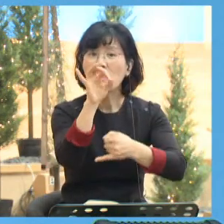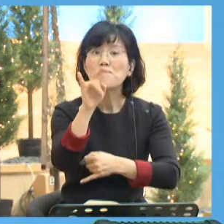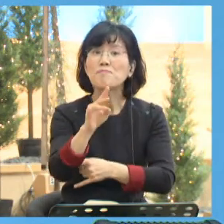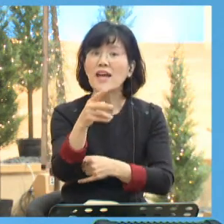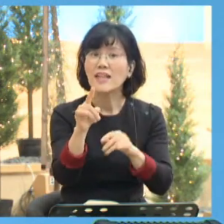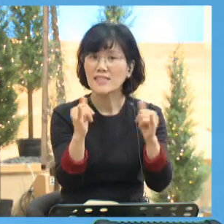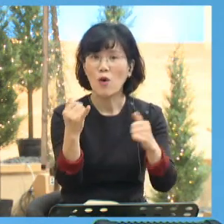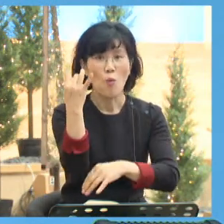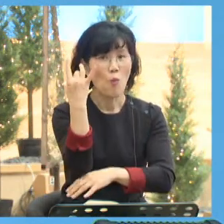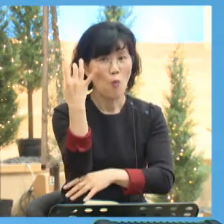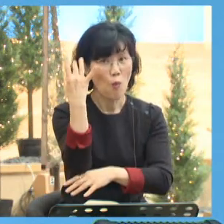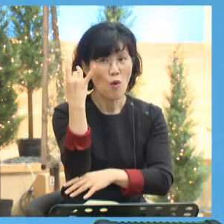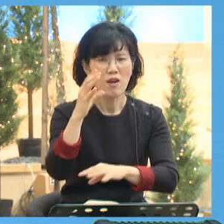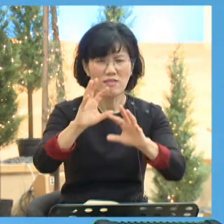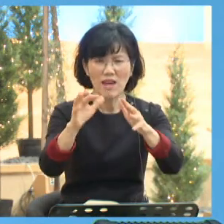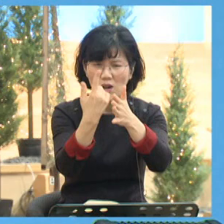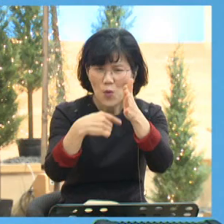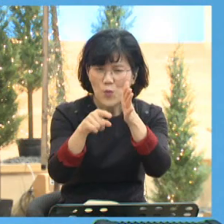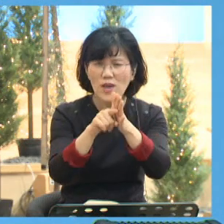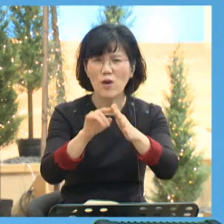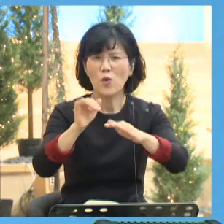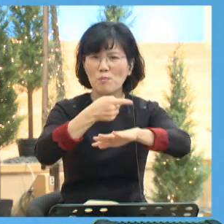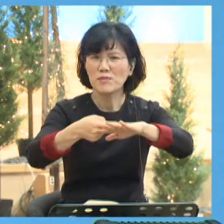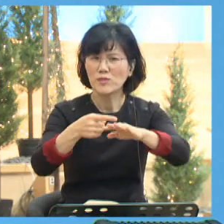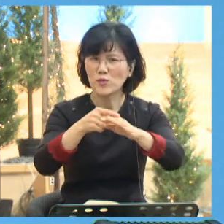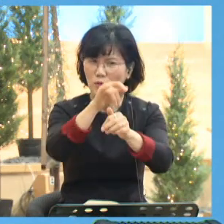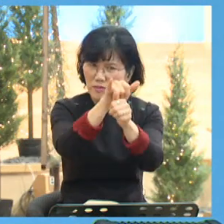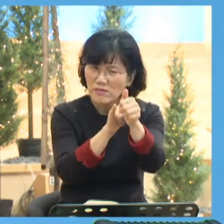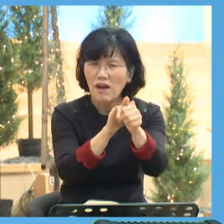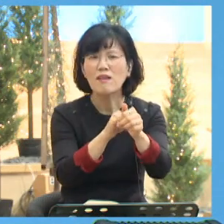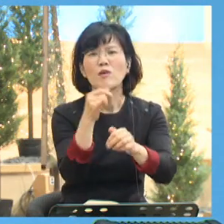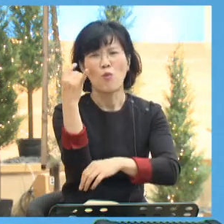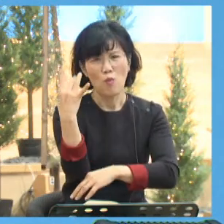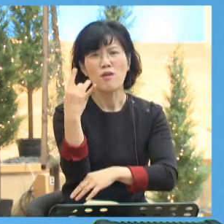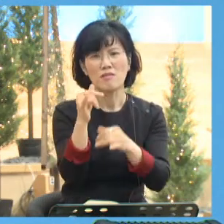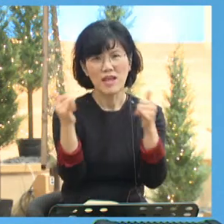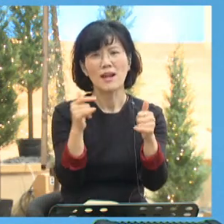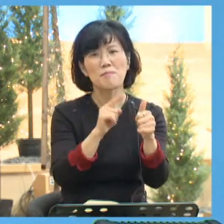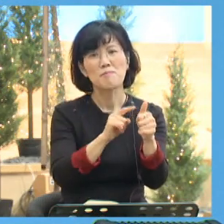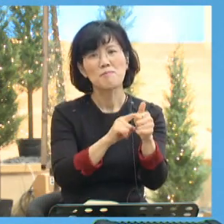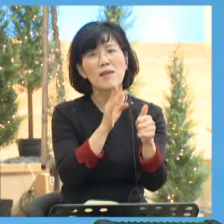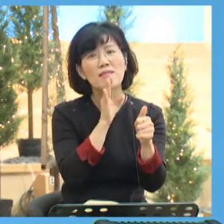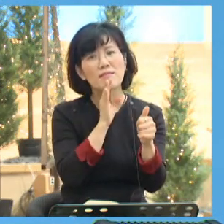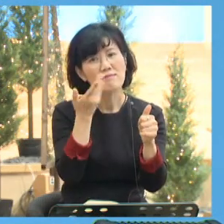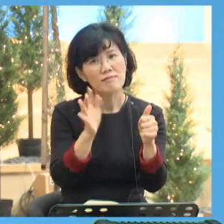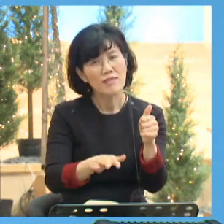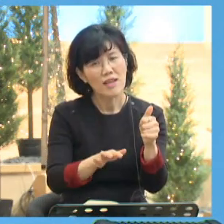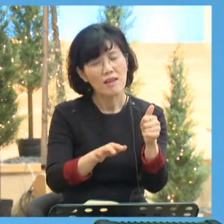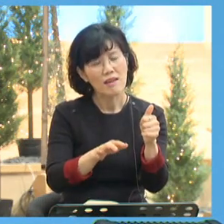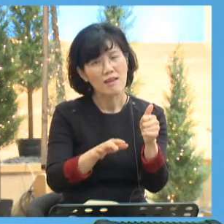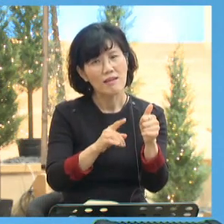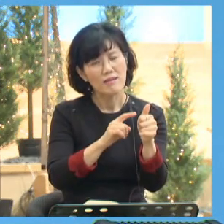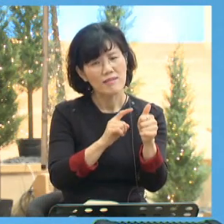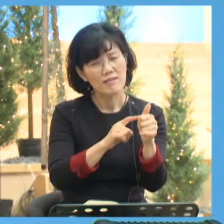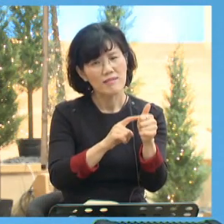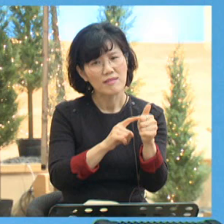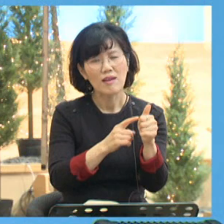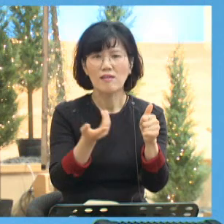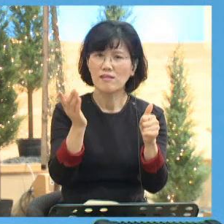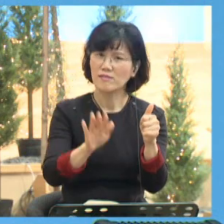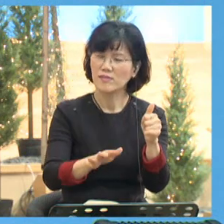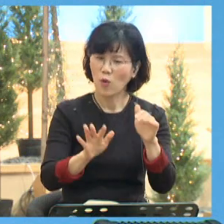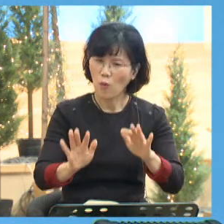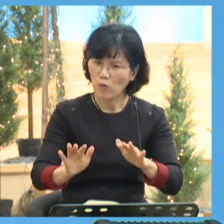아니었잖아 축을 위하고 민족을 위하는 그런 마음이 절절 했던 사람인데 그런 마음을 가지고 보더라도